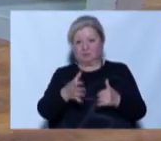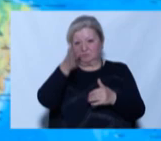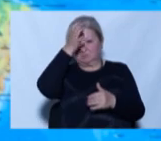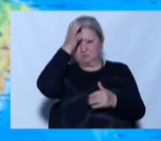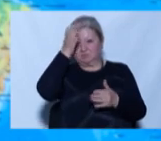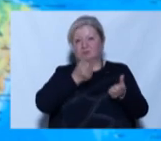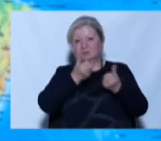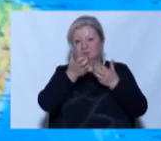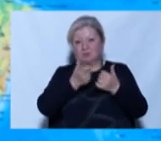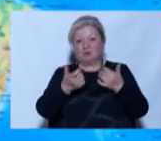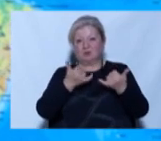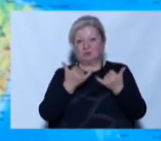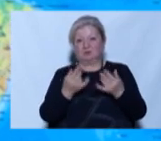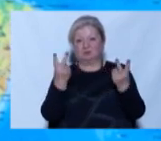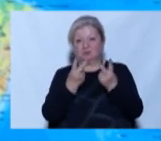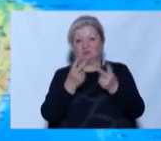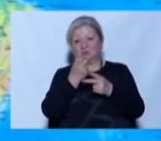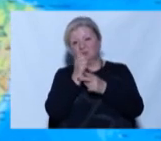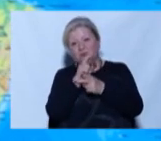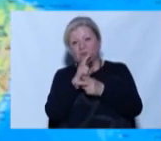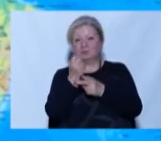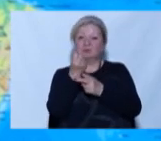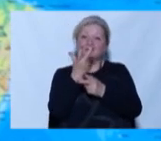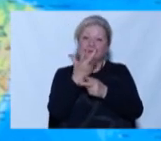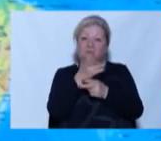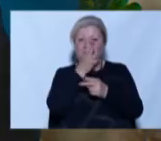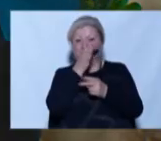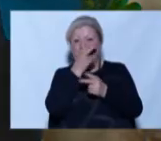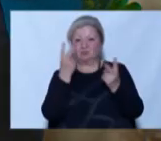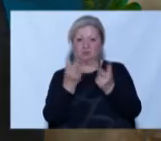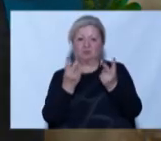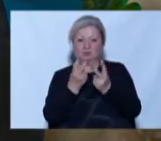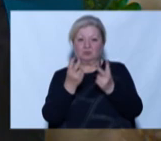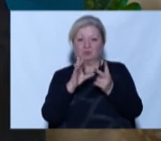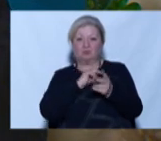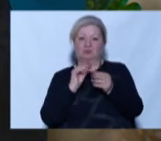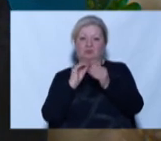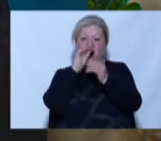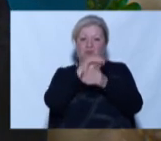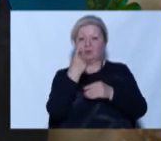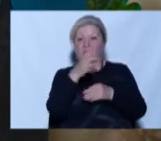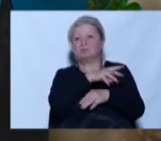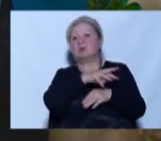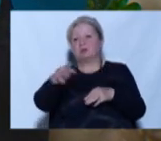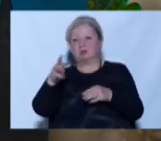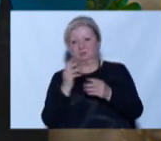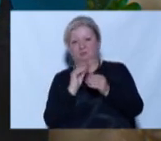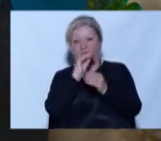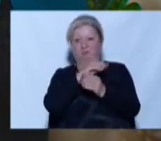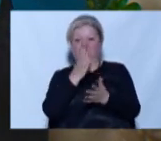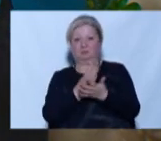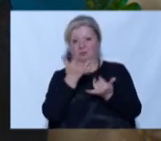რომ 12-13 წელი უნდა, რომ 1 მილიარდამდე გაიზარდოს მოსახლეობის რაოდენობა და დღეს თქვენ ხედავთ, როგორ